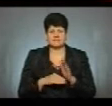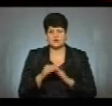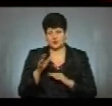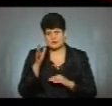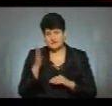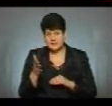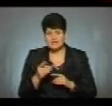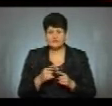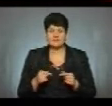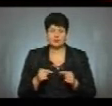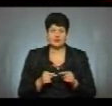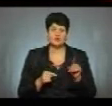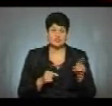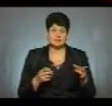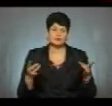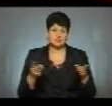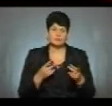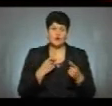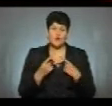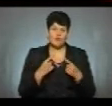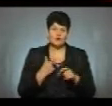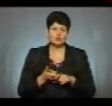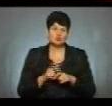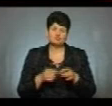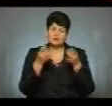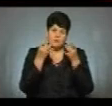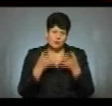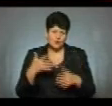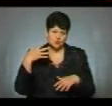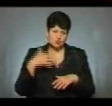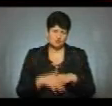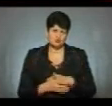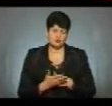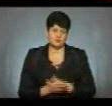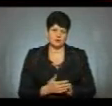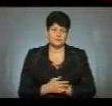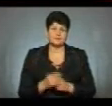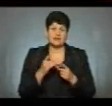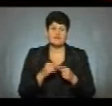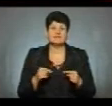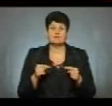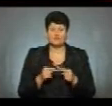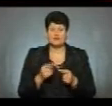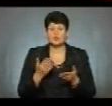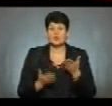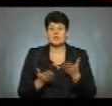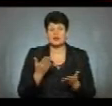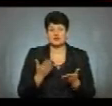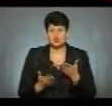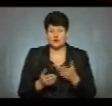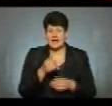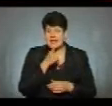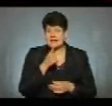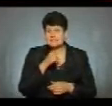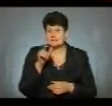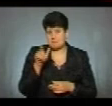освіти. Відповідно, їм потрібно говорити дуже просто і зрозуміло. Відповідно, якщо